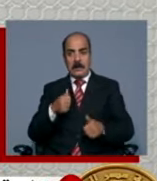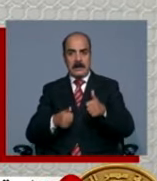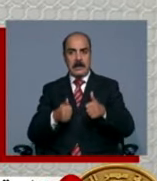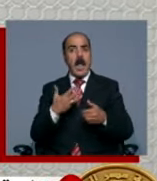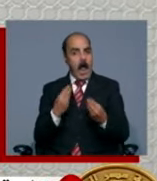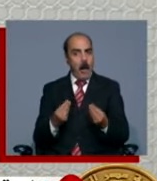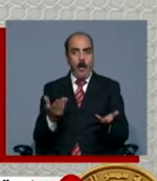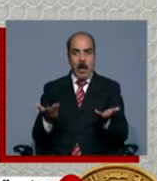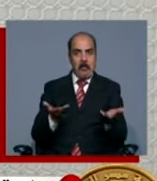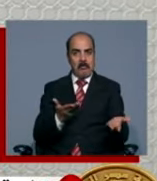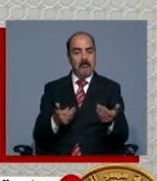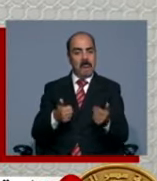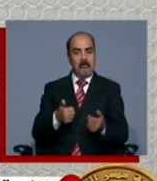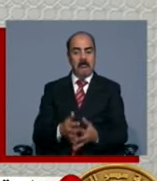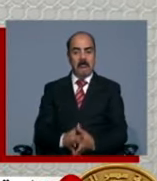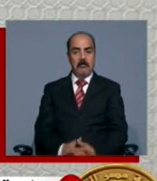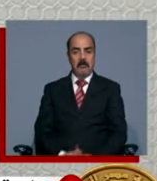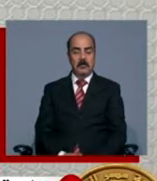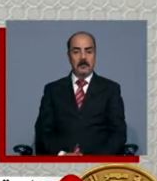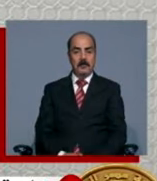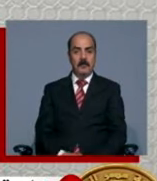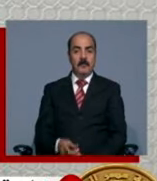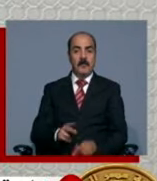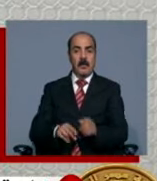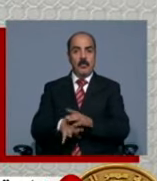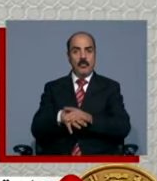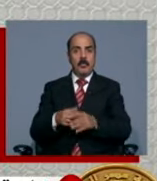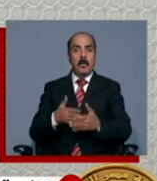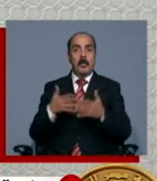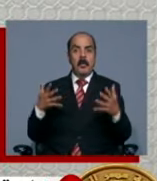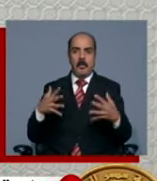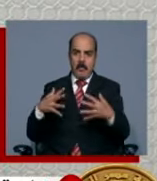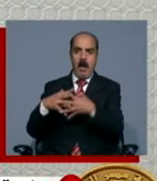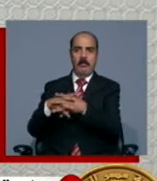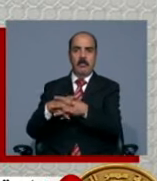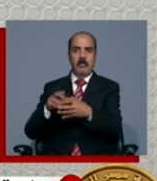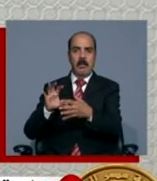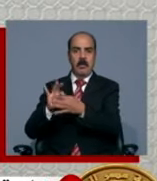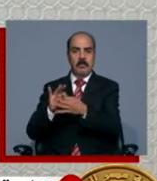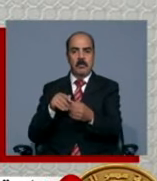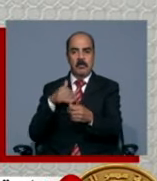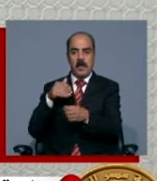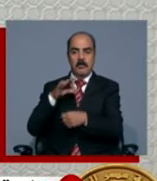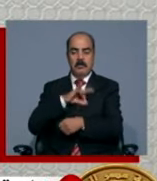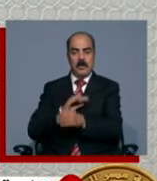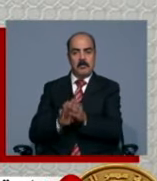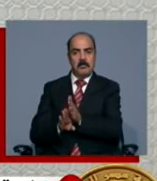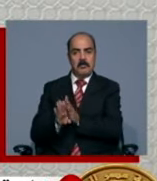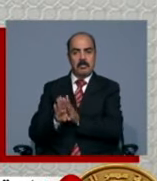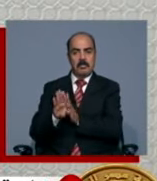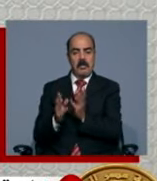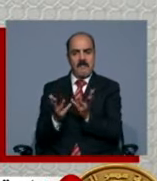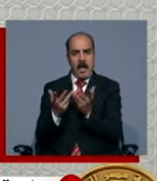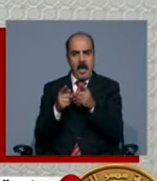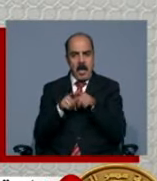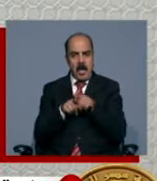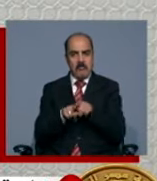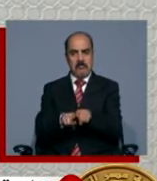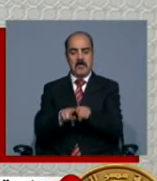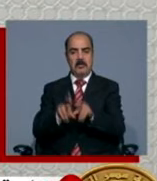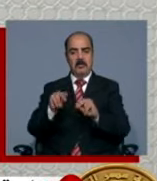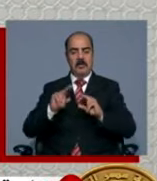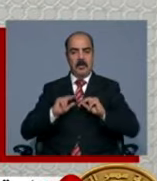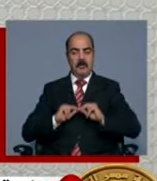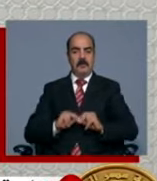لكل دولة لتدشين مشروعات مشتركة بما يسهم في إثراء التكامل الاقتصادي بين